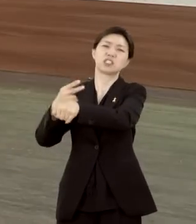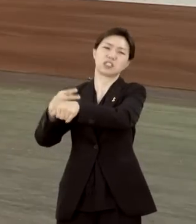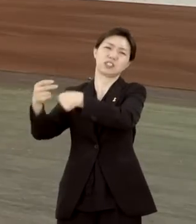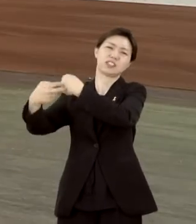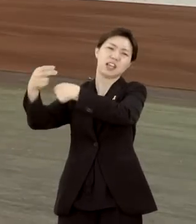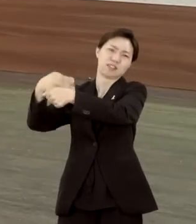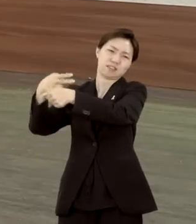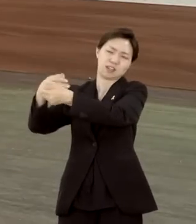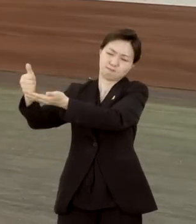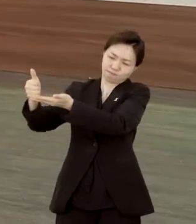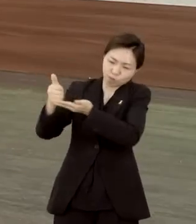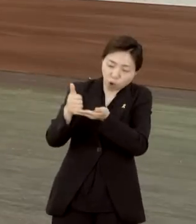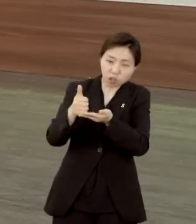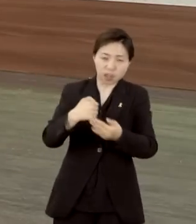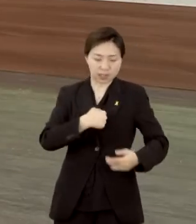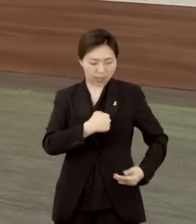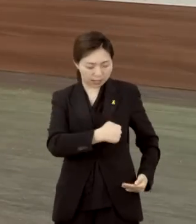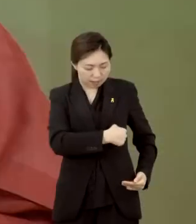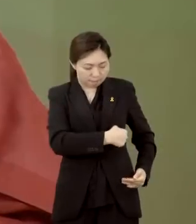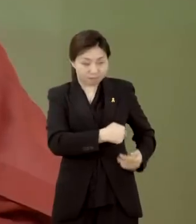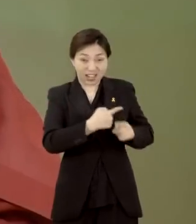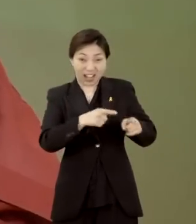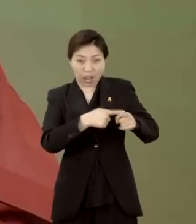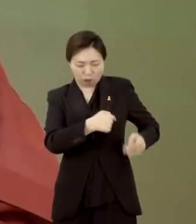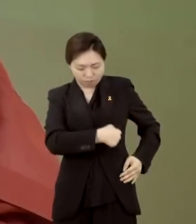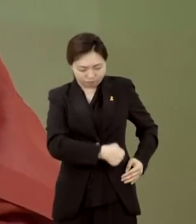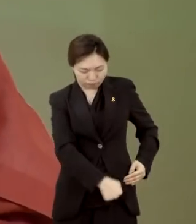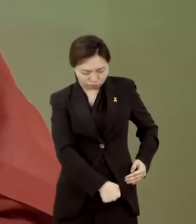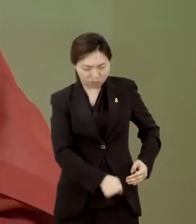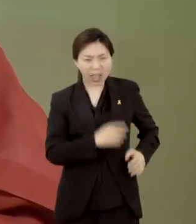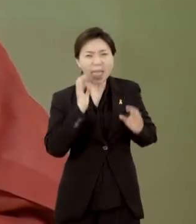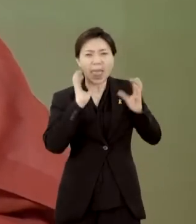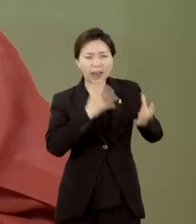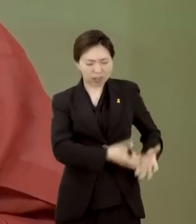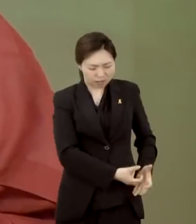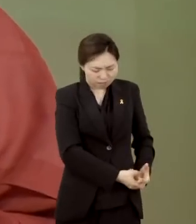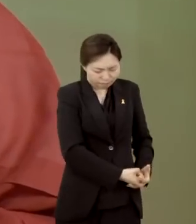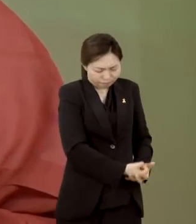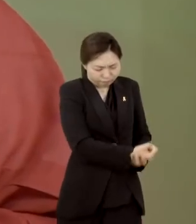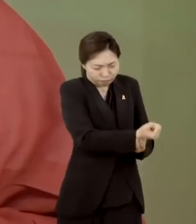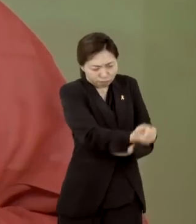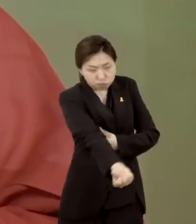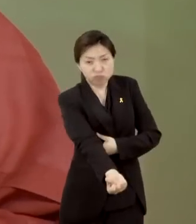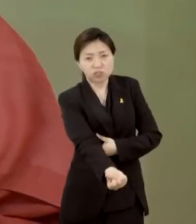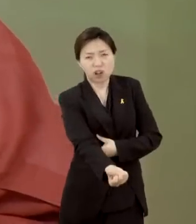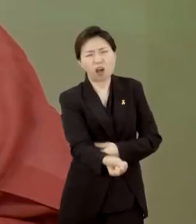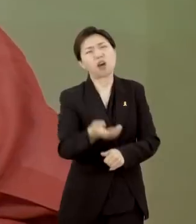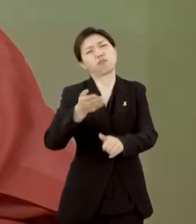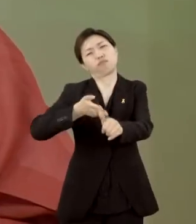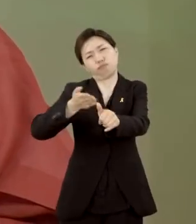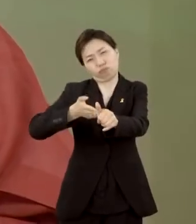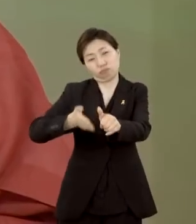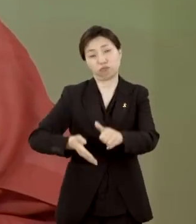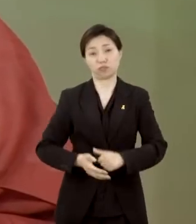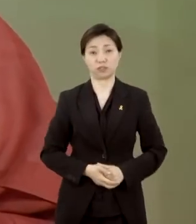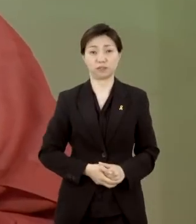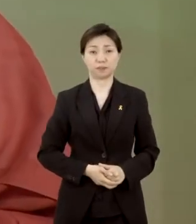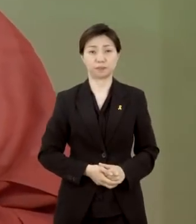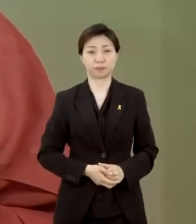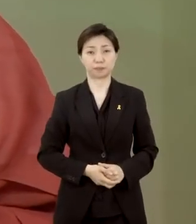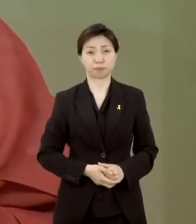가진 의사를 모셔서 제 배를 갈러서 아이를 제 아이를 꺼내 주십시오